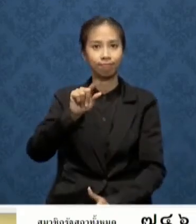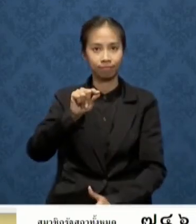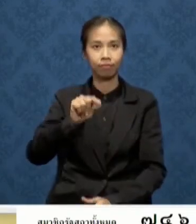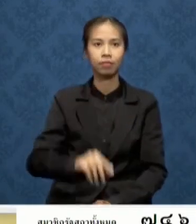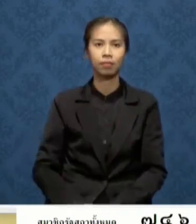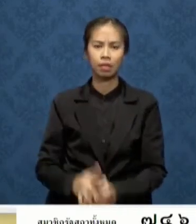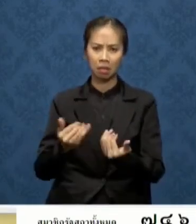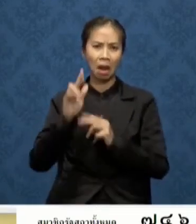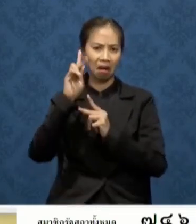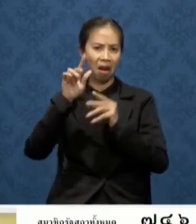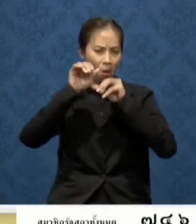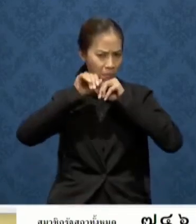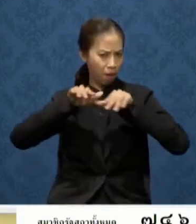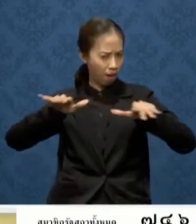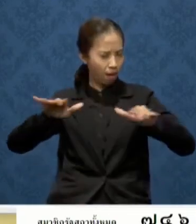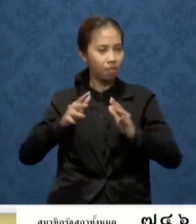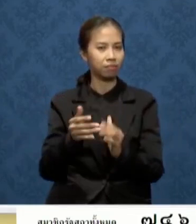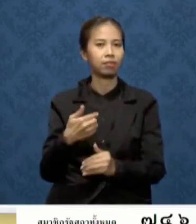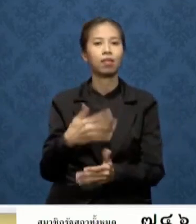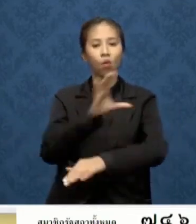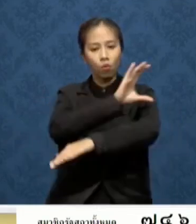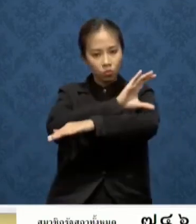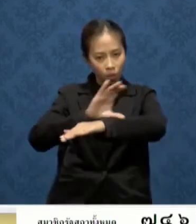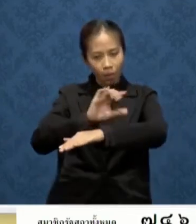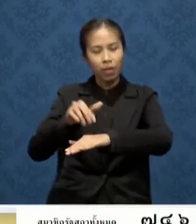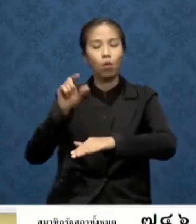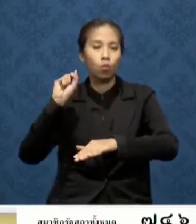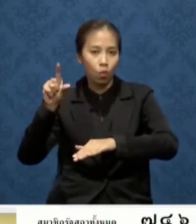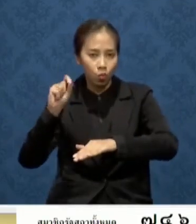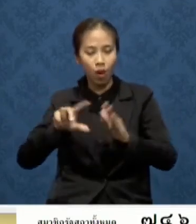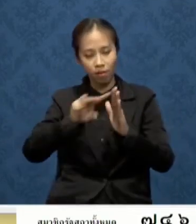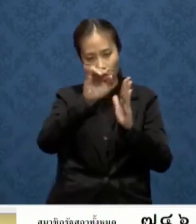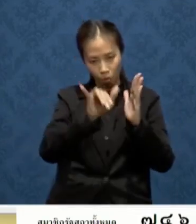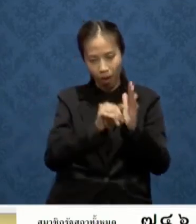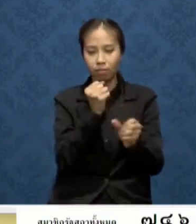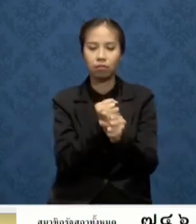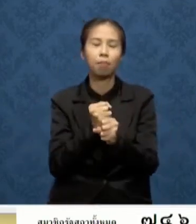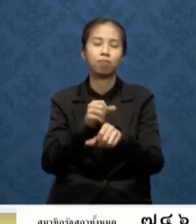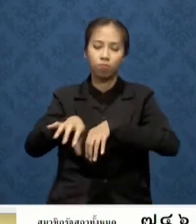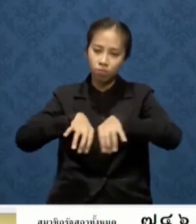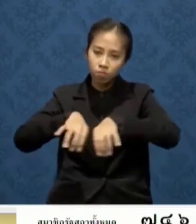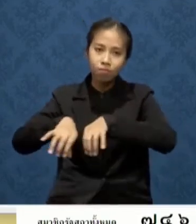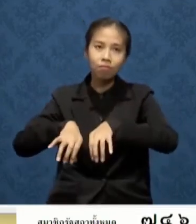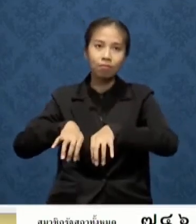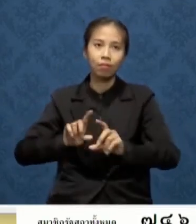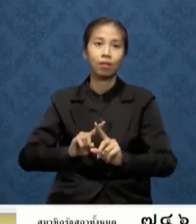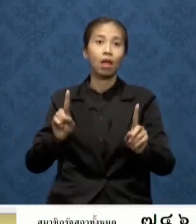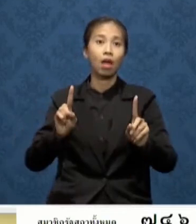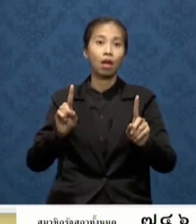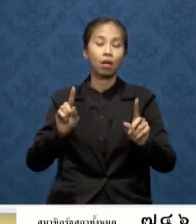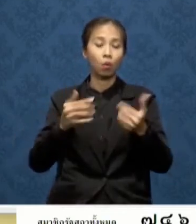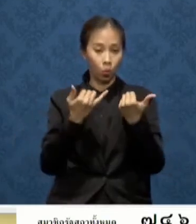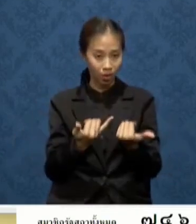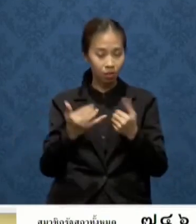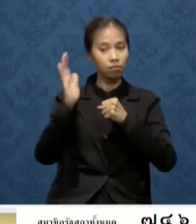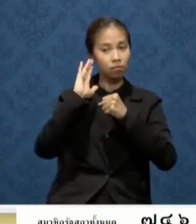ให้เขาอยสวยรู้นะครับ วายีสบบทตลอดสายถือเปโนayโบายเร่งดวงทจะต้องเร่งดำเนินการแต่เอ้า มนอยทlungไหนครั